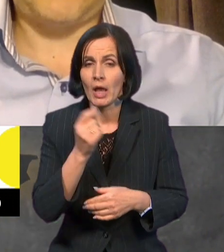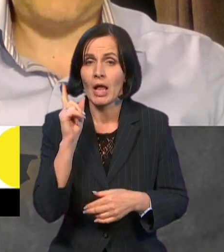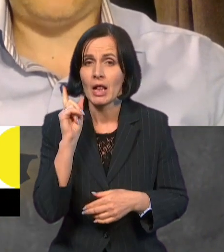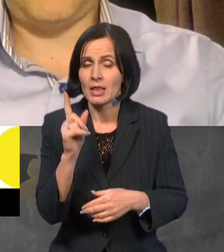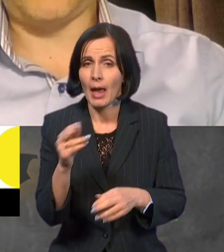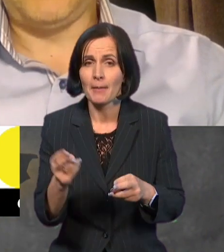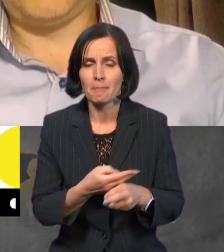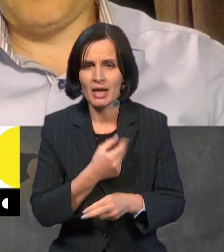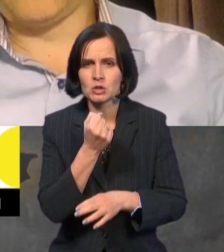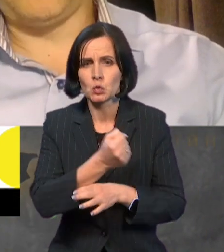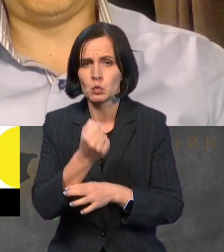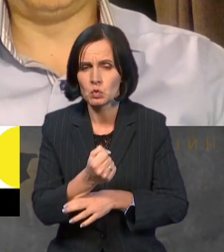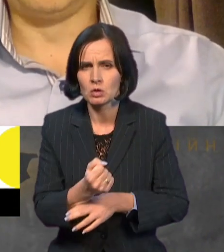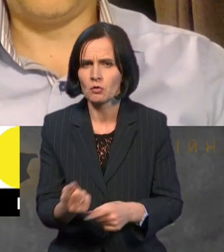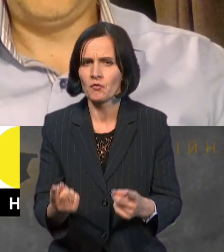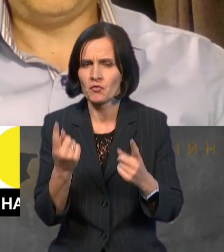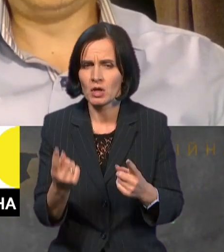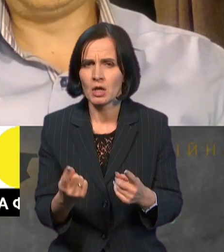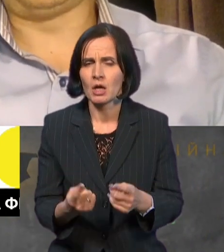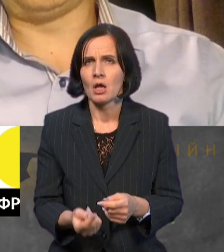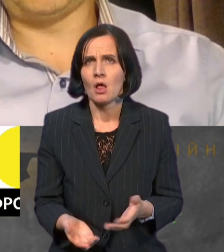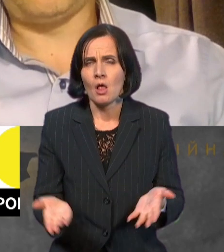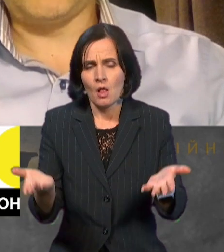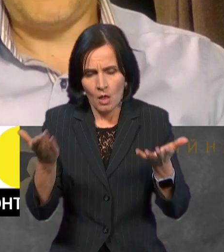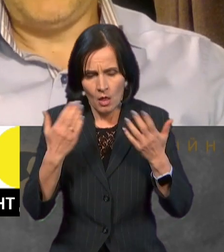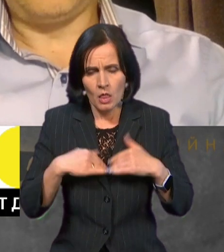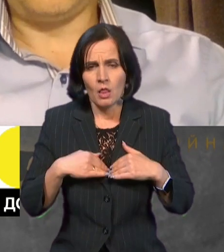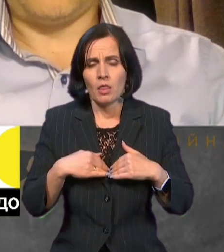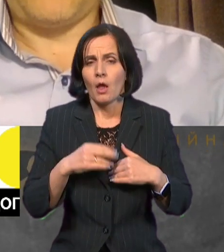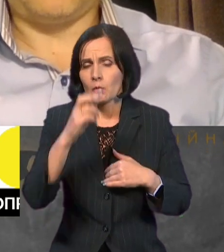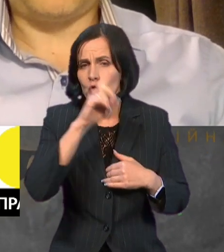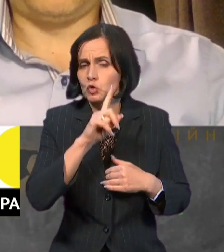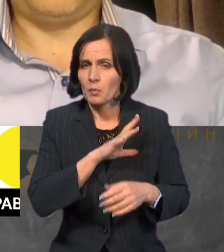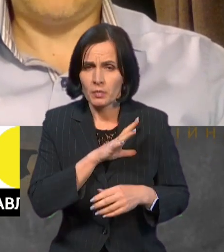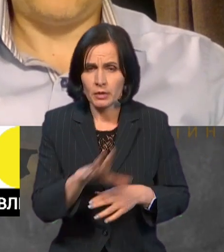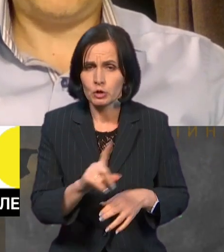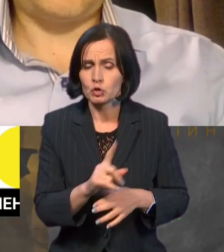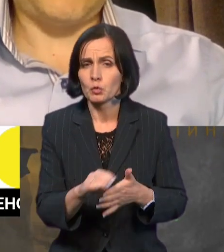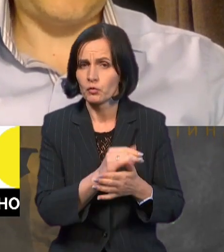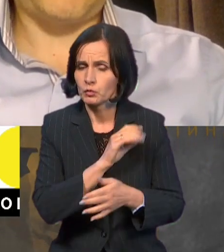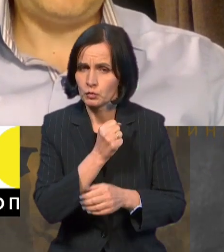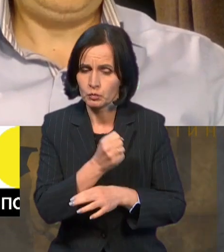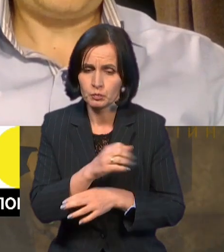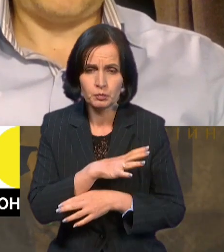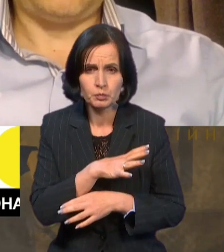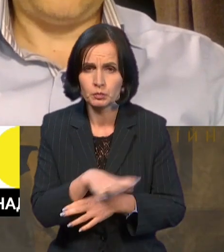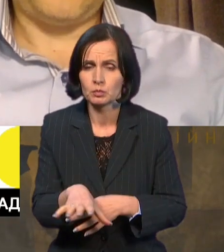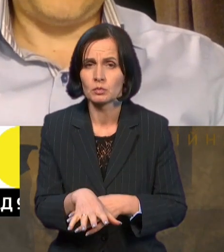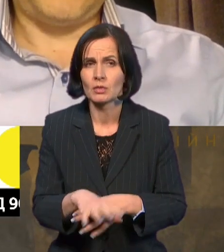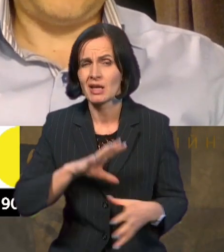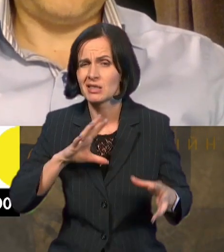ракетних ударів суттєвих, дай Бог, щоб їх і не було, і вони не завдавали шкоди. Тому що, повторюся, в цілому енергосистема,